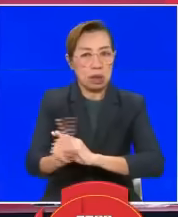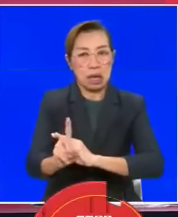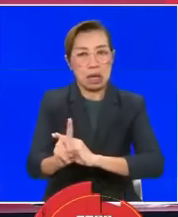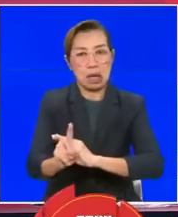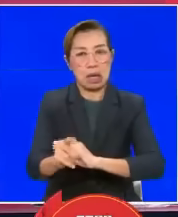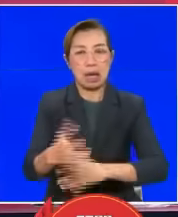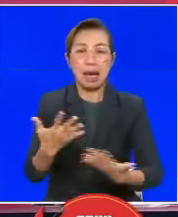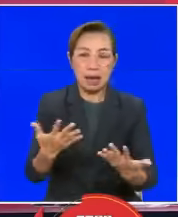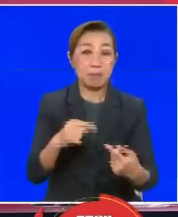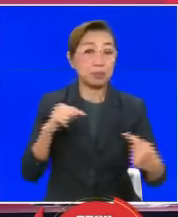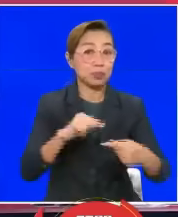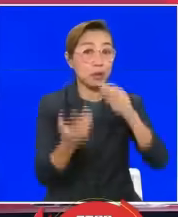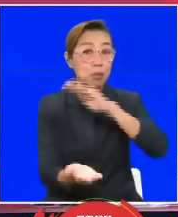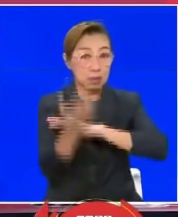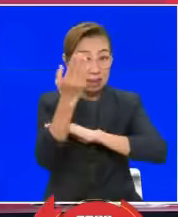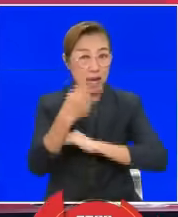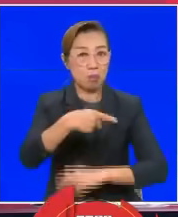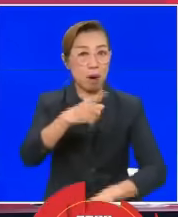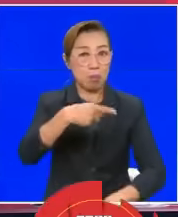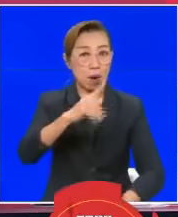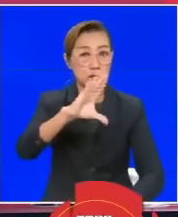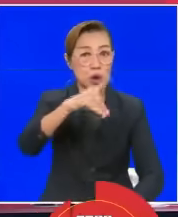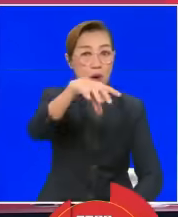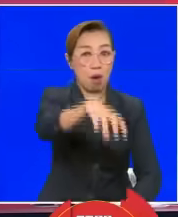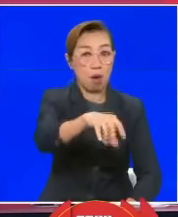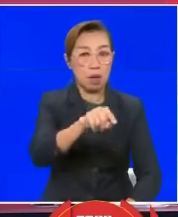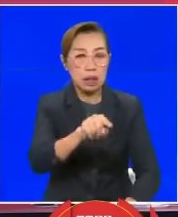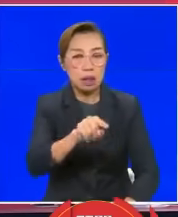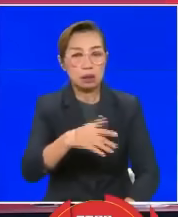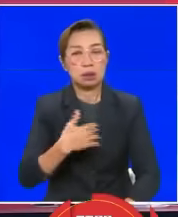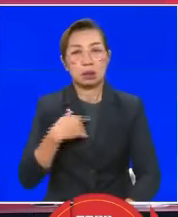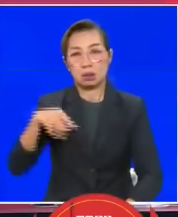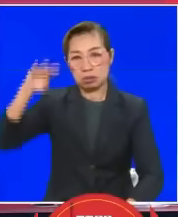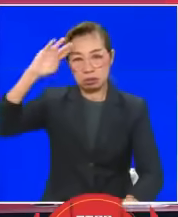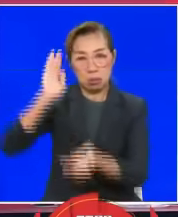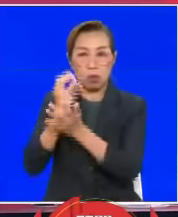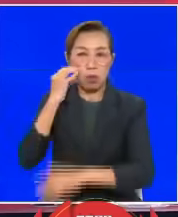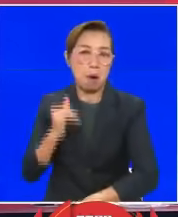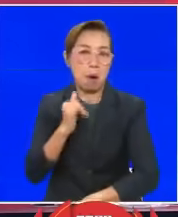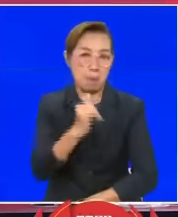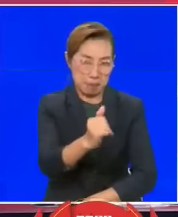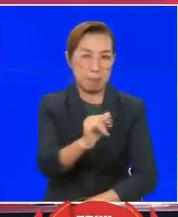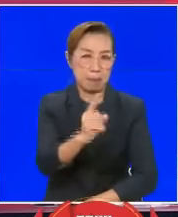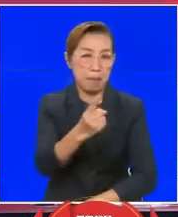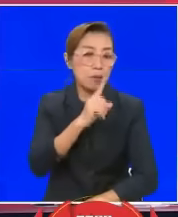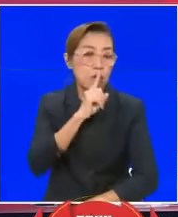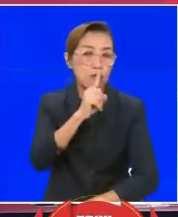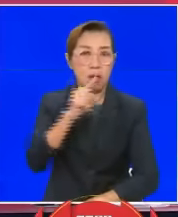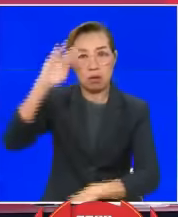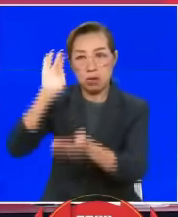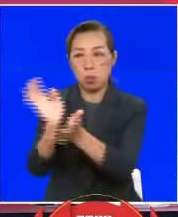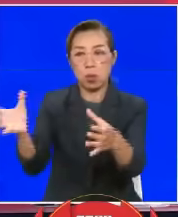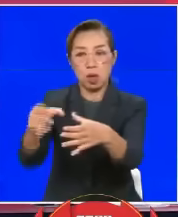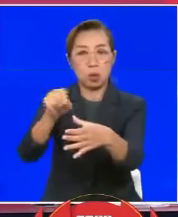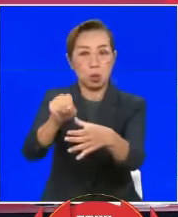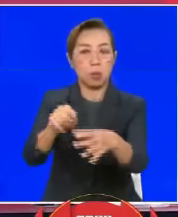ล่าสุดเมื่อช่วงเช้าที่ผ่านมาไปที่ปปชอีกรอบนึงนะคะไปเพื่อที่จะยื่นฟ้องคณะพนักงานสืบสวนชุดทำคดีทั้ง